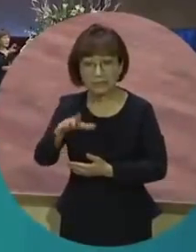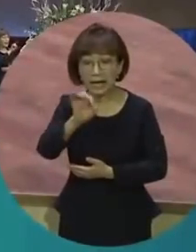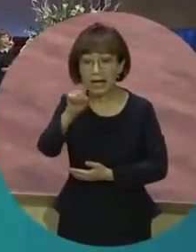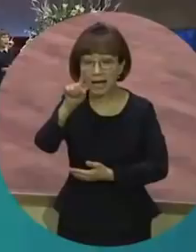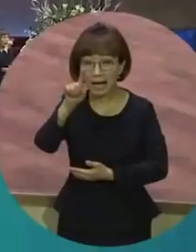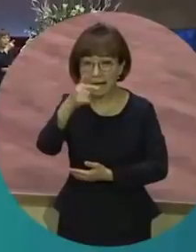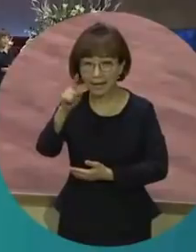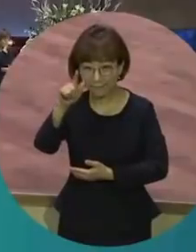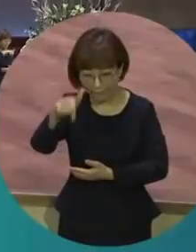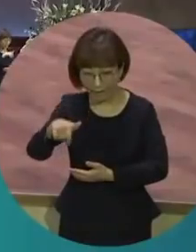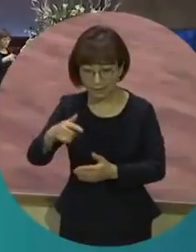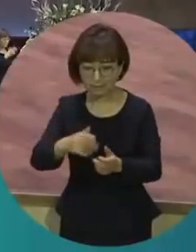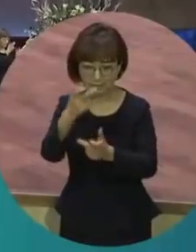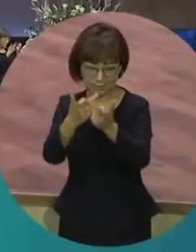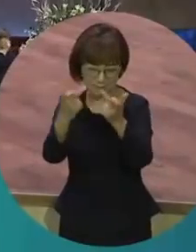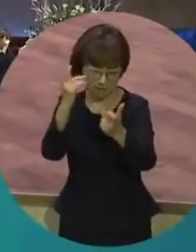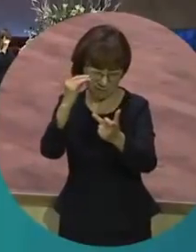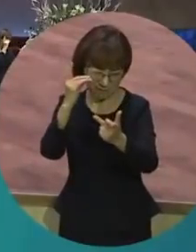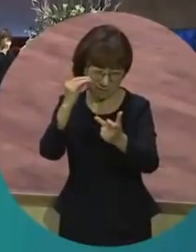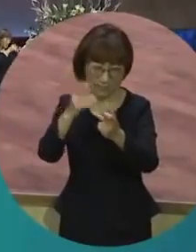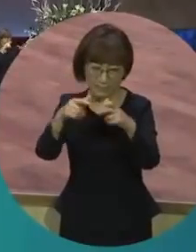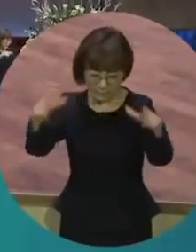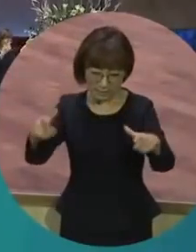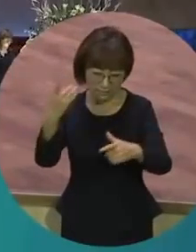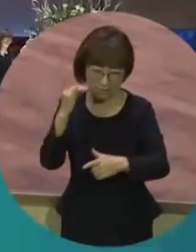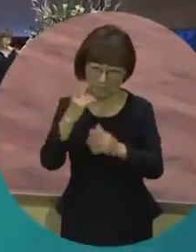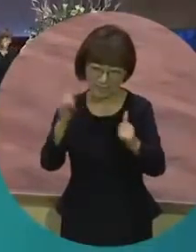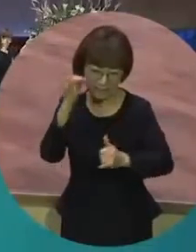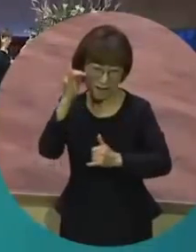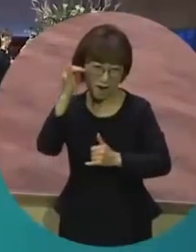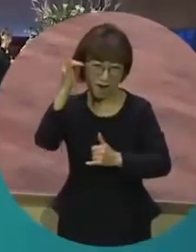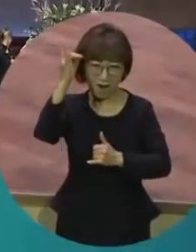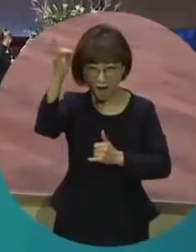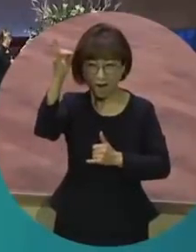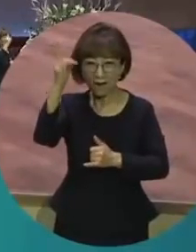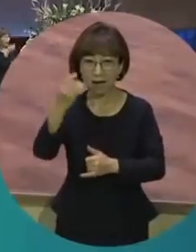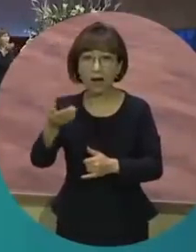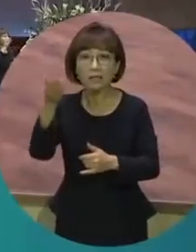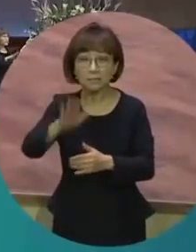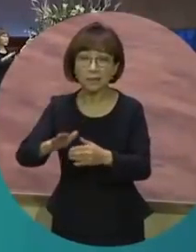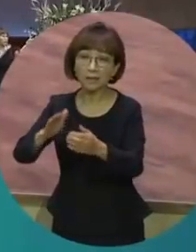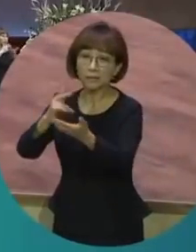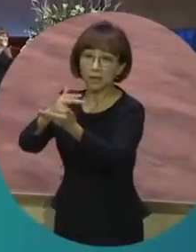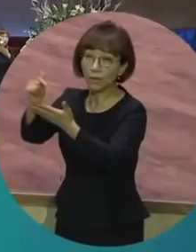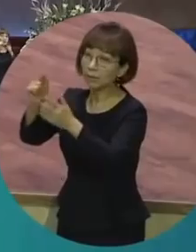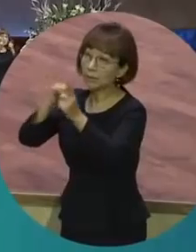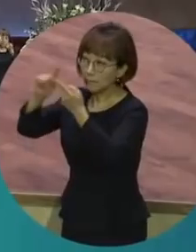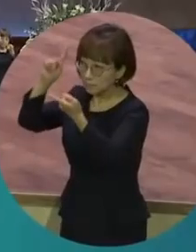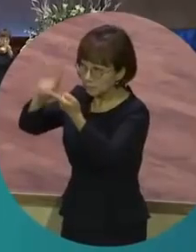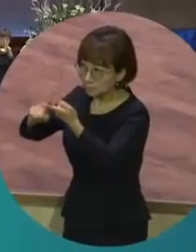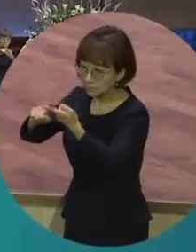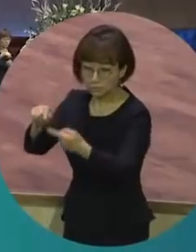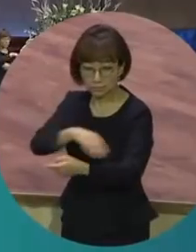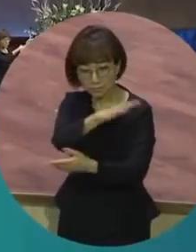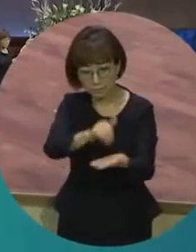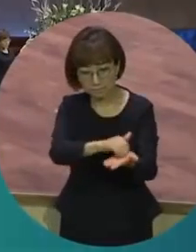크고 견고할지라도 여호와께서 나와 함께 하시면 내가 그 여호와께서 말씀하신 대로 그들을 쫓아내리이다.